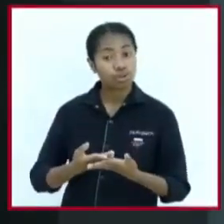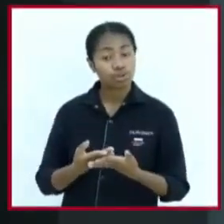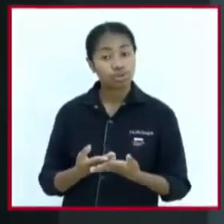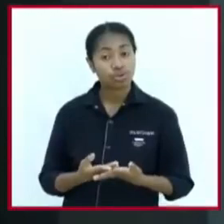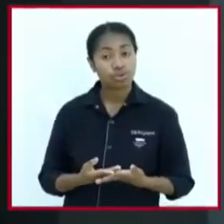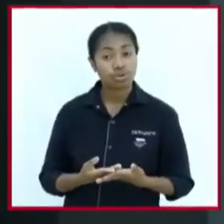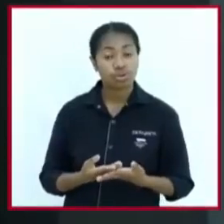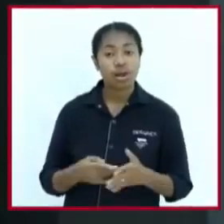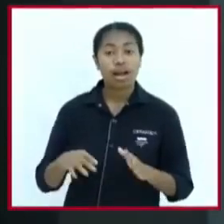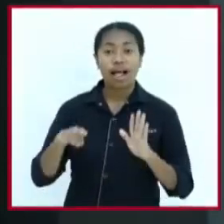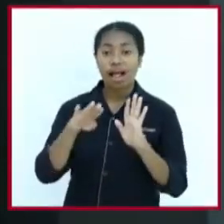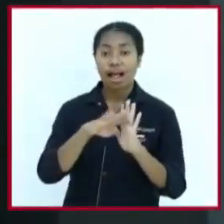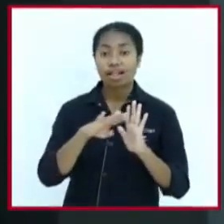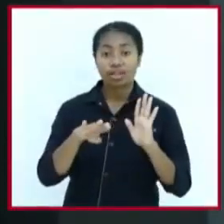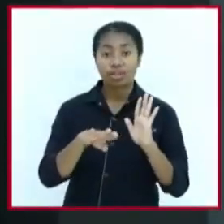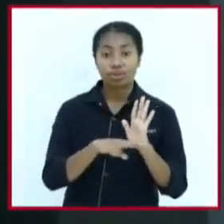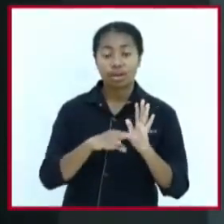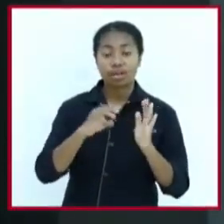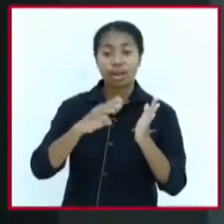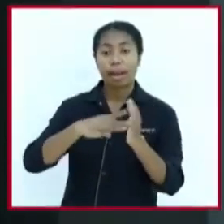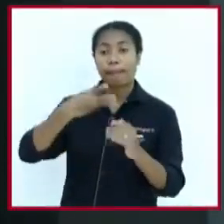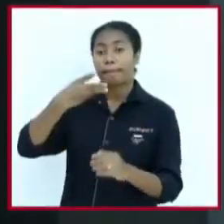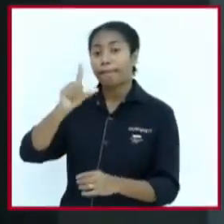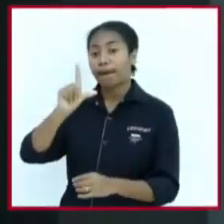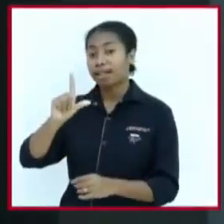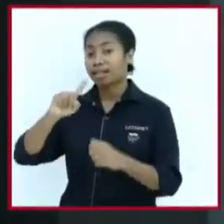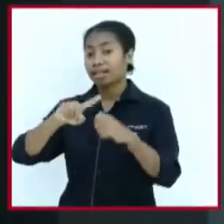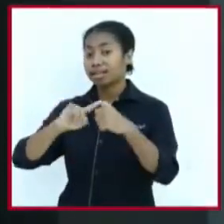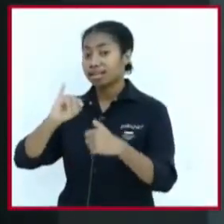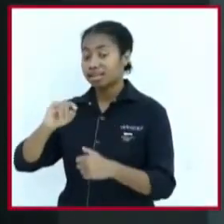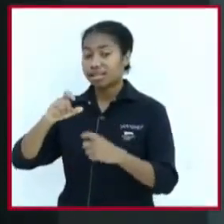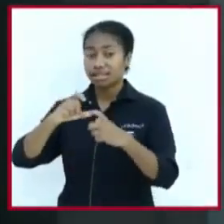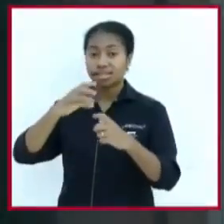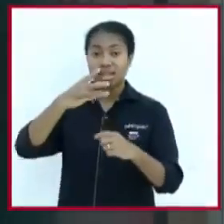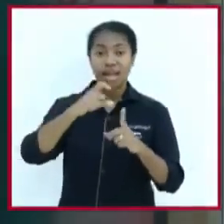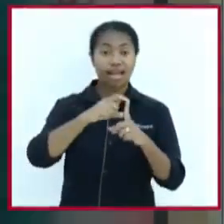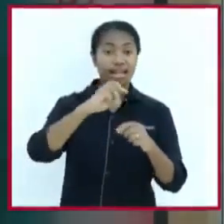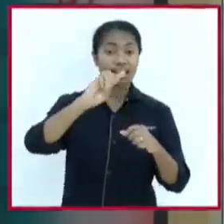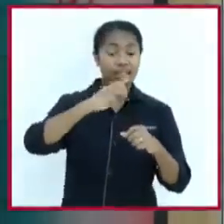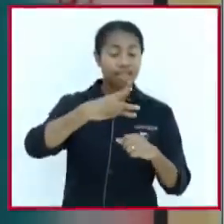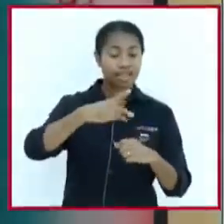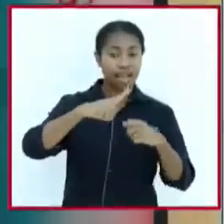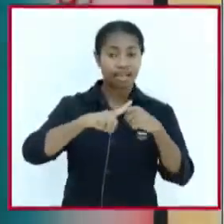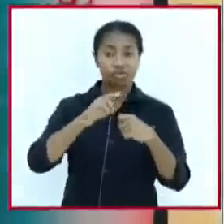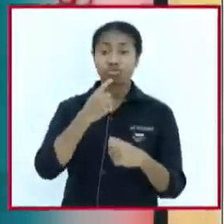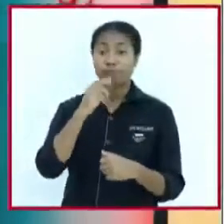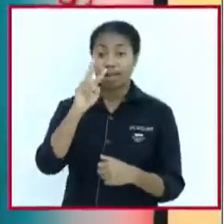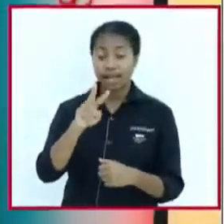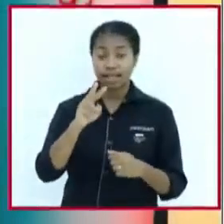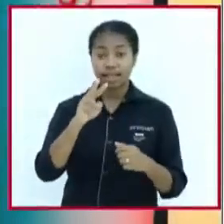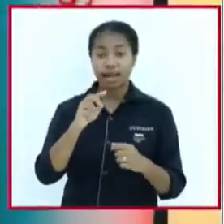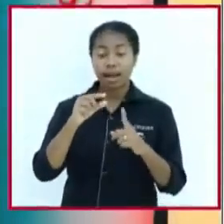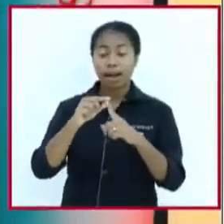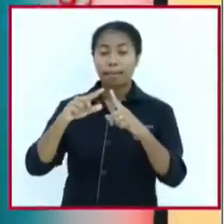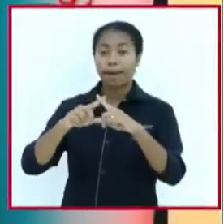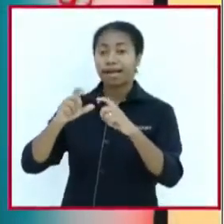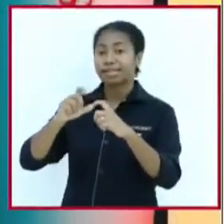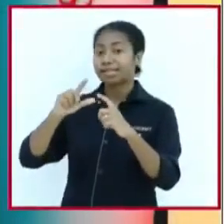Hai peraturan melkisedek maka pasal 7 Kristus